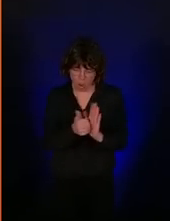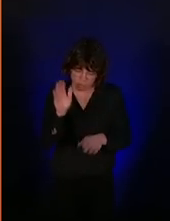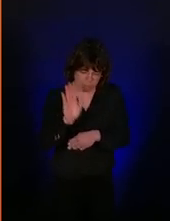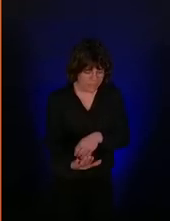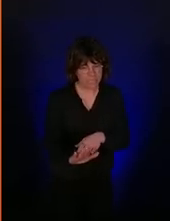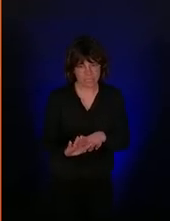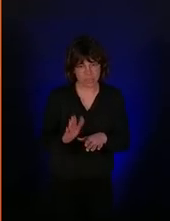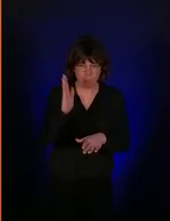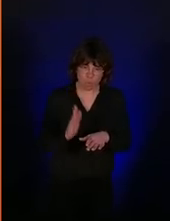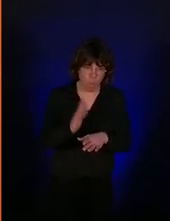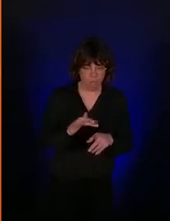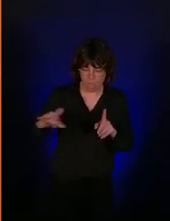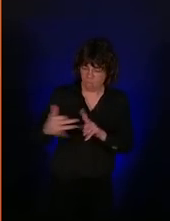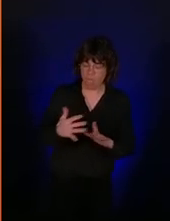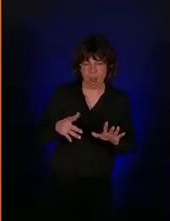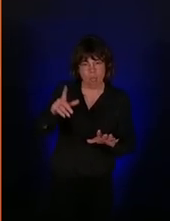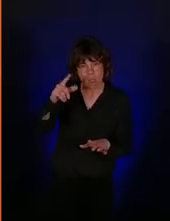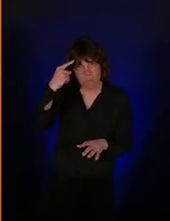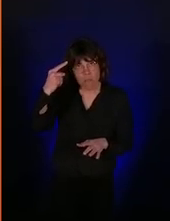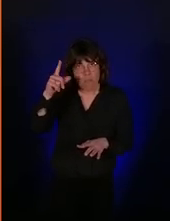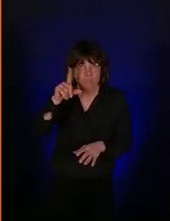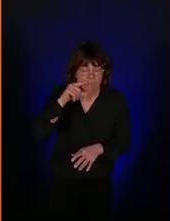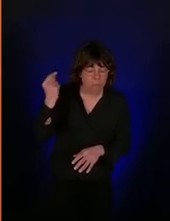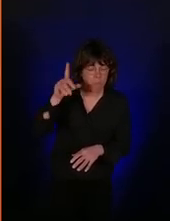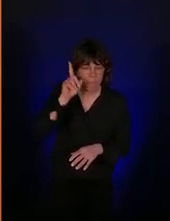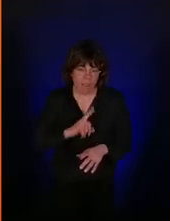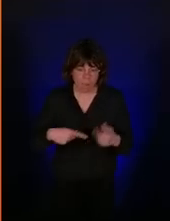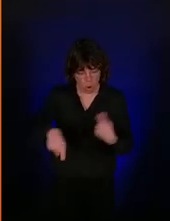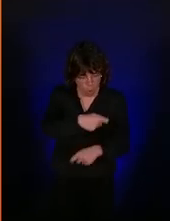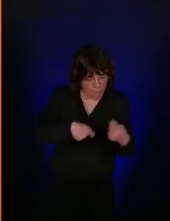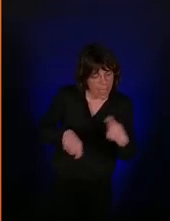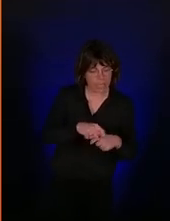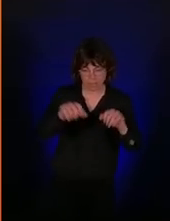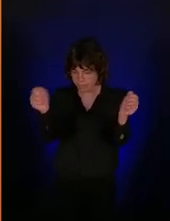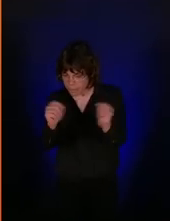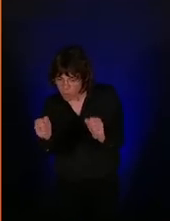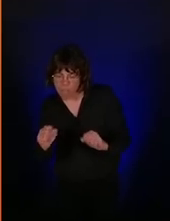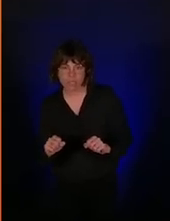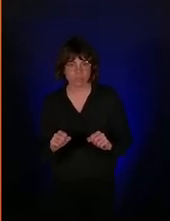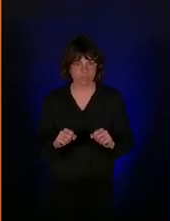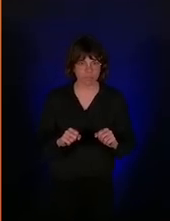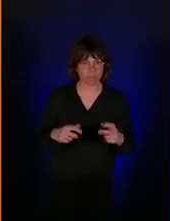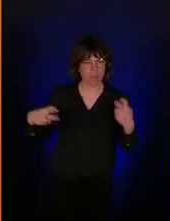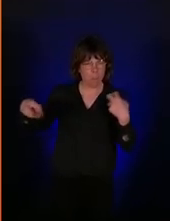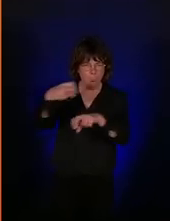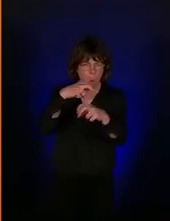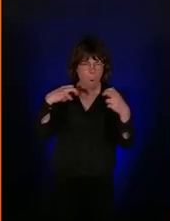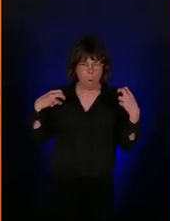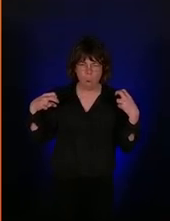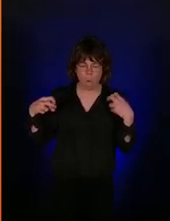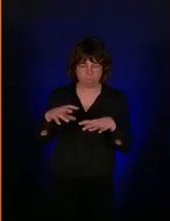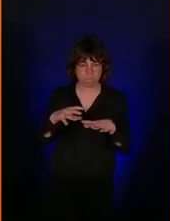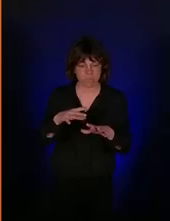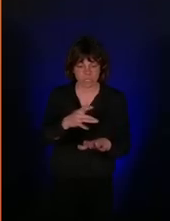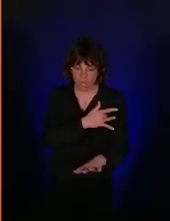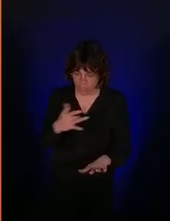sociale. Je pense aux femmes et aux hommes du commerce, du nettoyage, des métiers de la